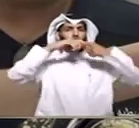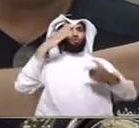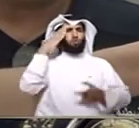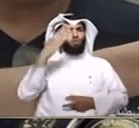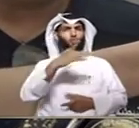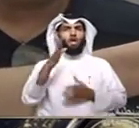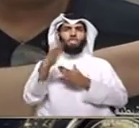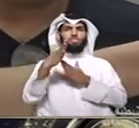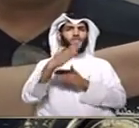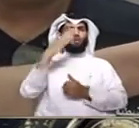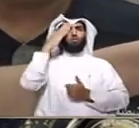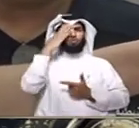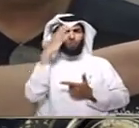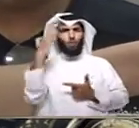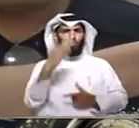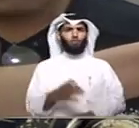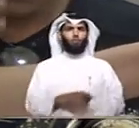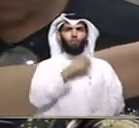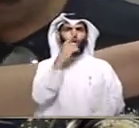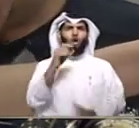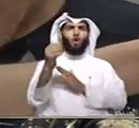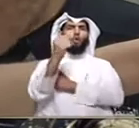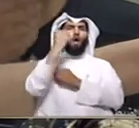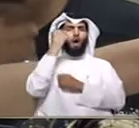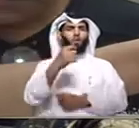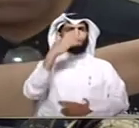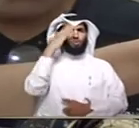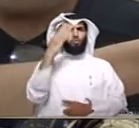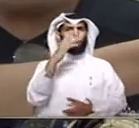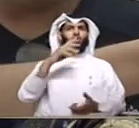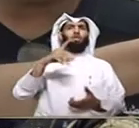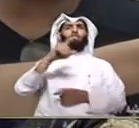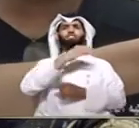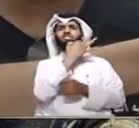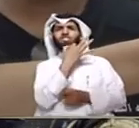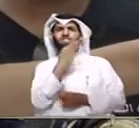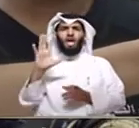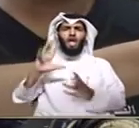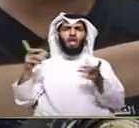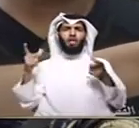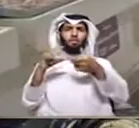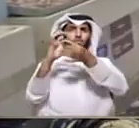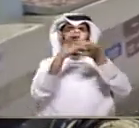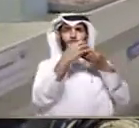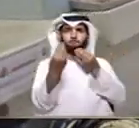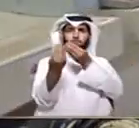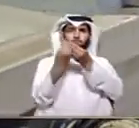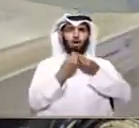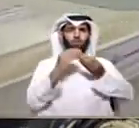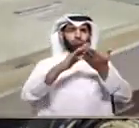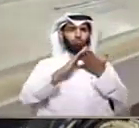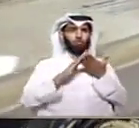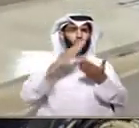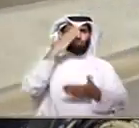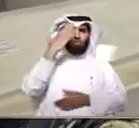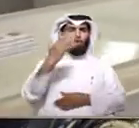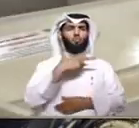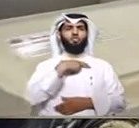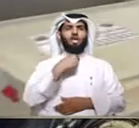السمكية والقوى العاملة وجهاز المنافسة واللجنة الثلاثية على تعاونهم معنا صراحة. وزارة التجارة